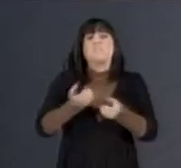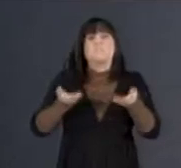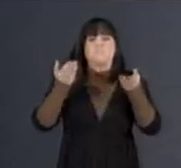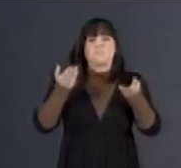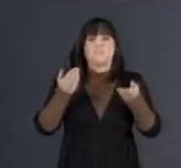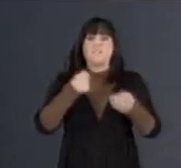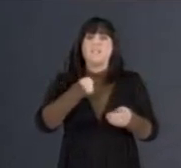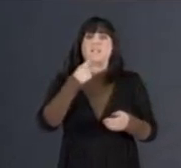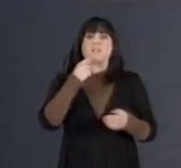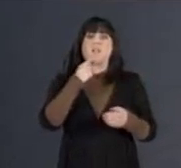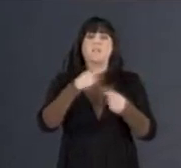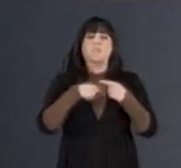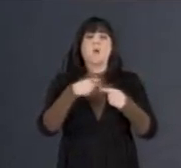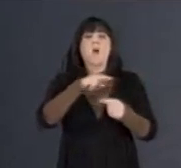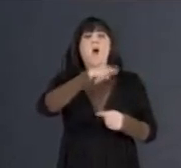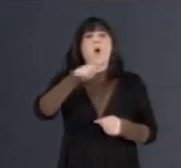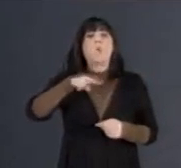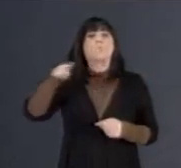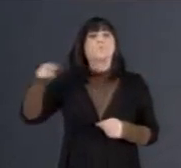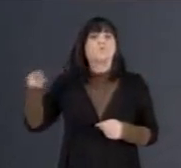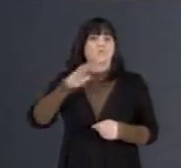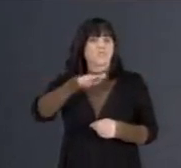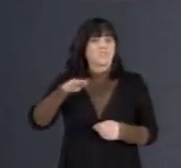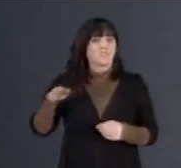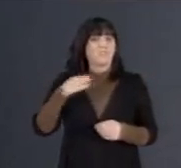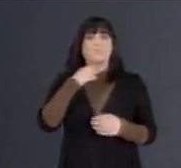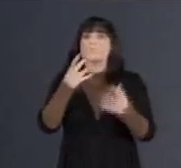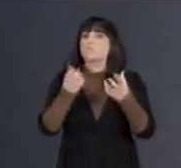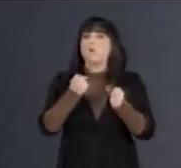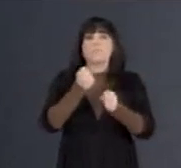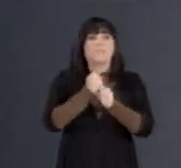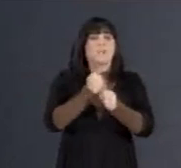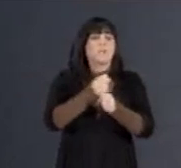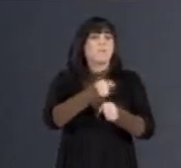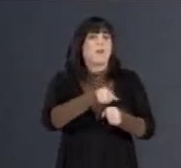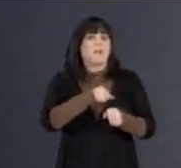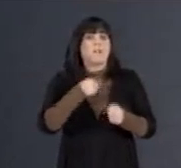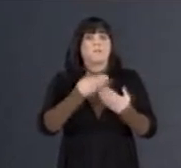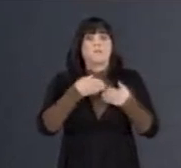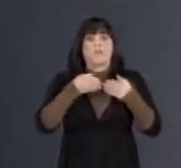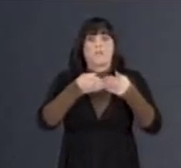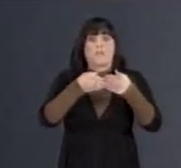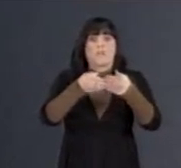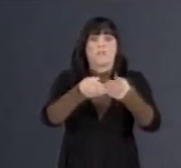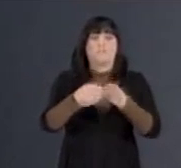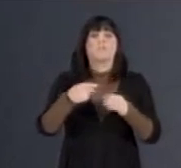die xome&d. mallta szem vastu